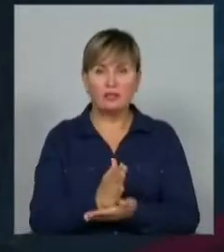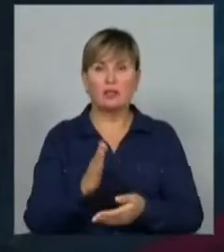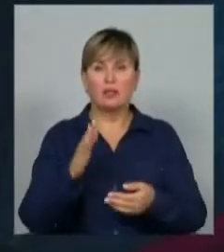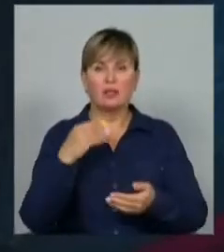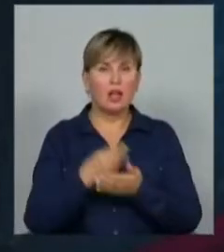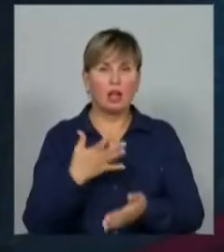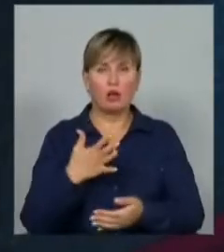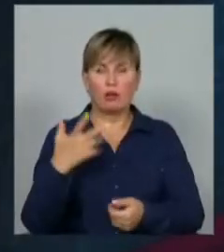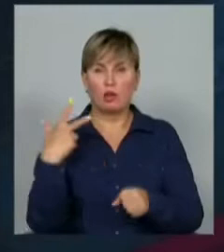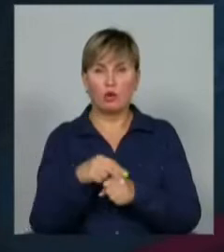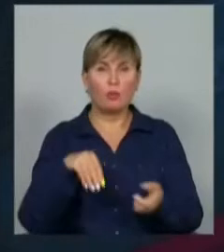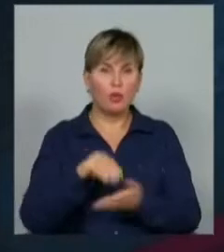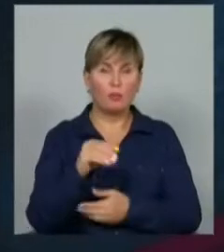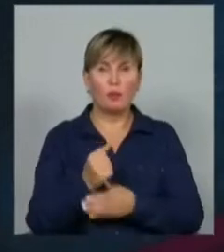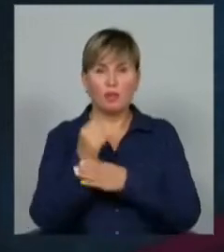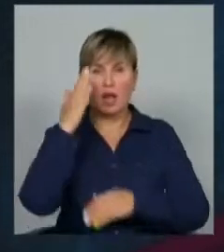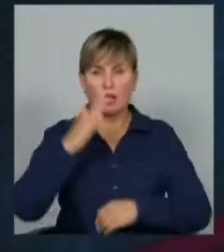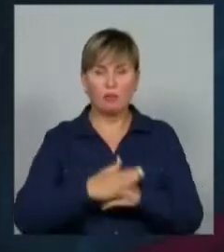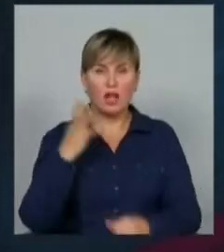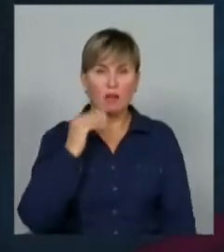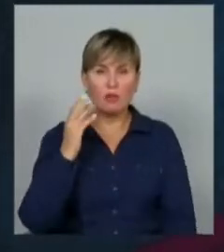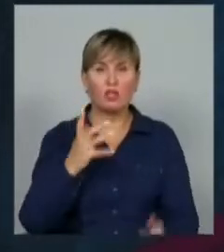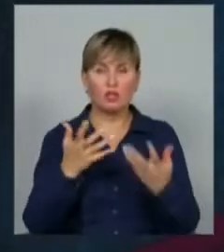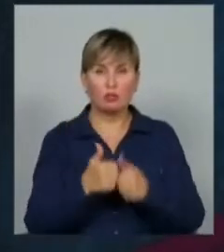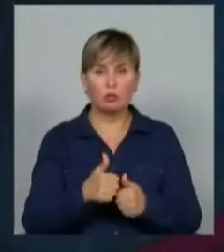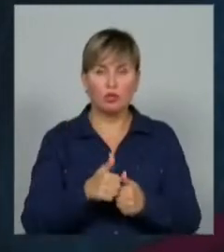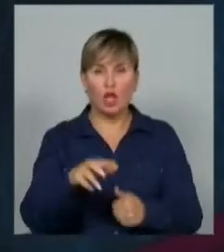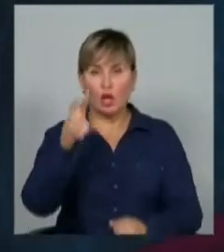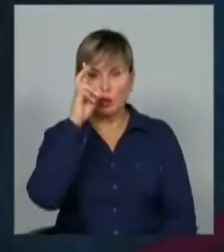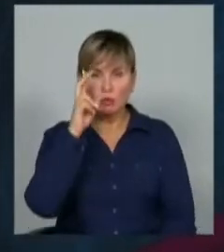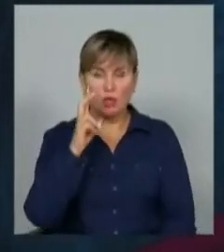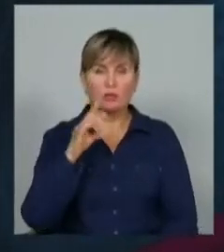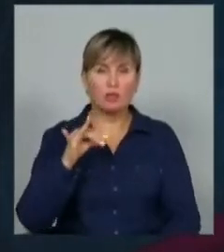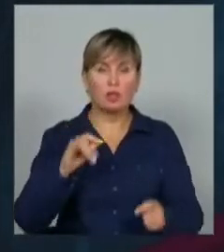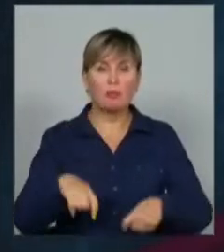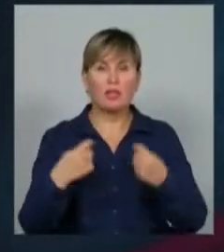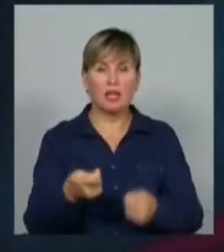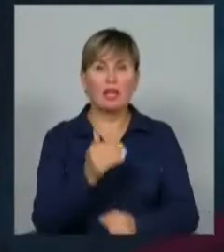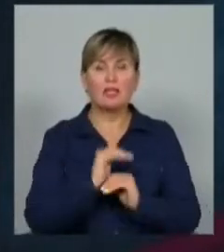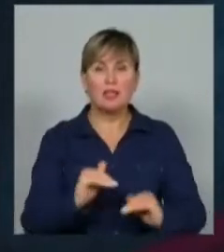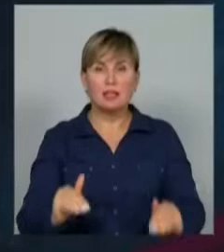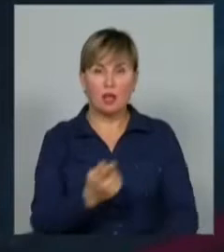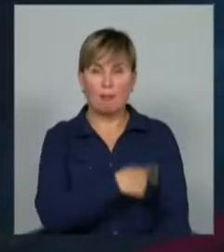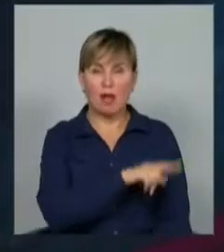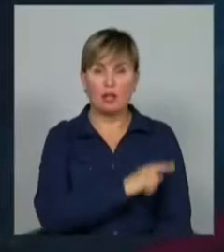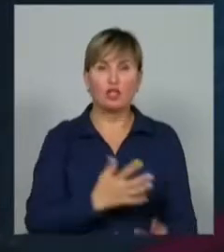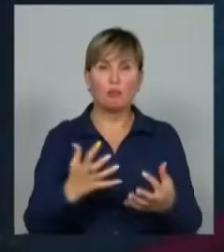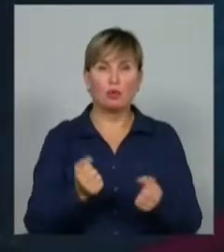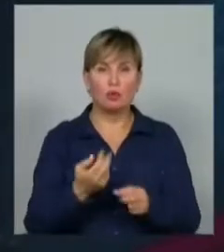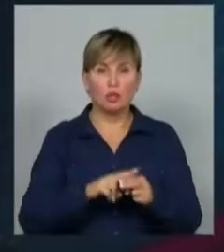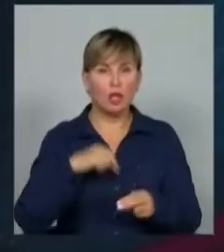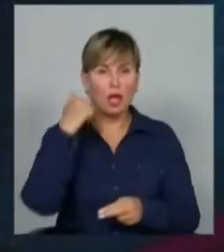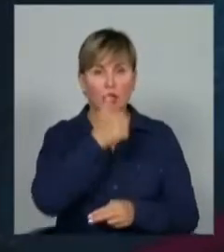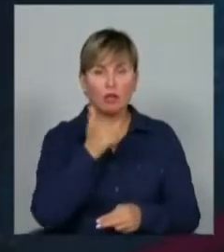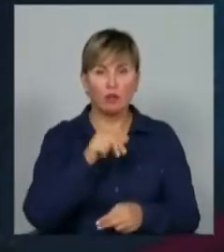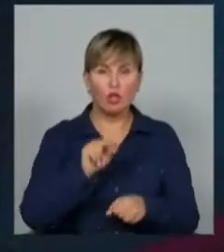Спинраза. Его закупили при поддержке Акимата Алматы за счет местного бюджета и передали детской клинической больнице. Получить годовой курс